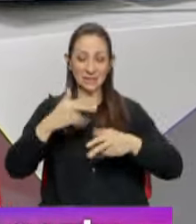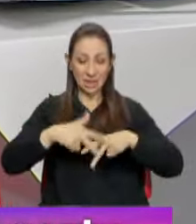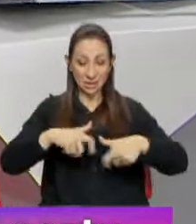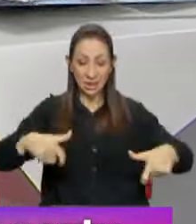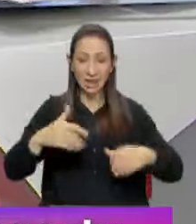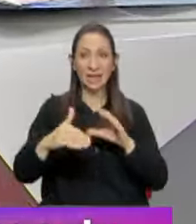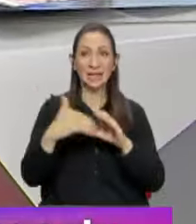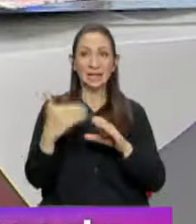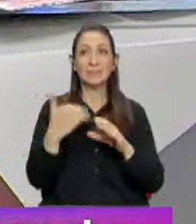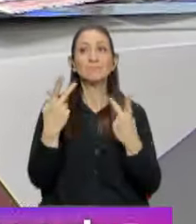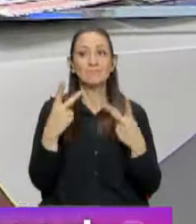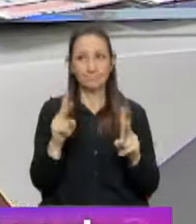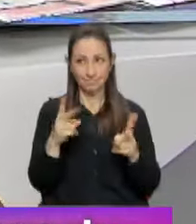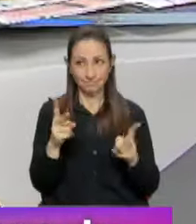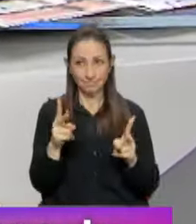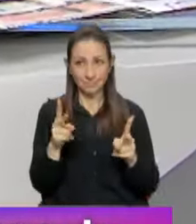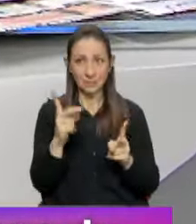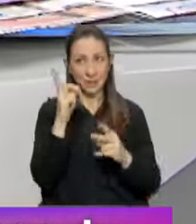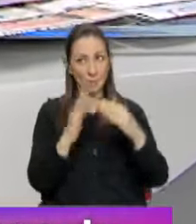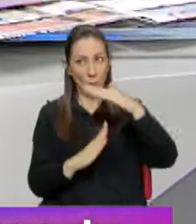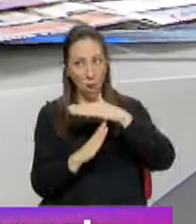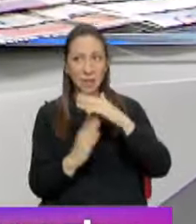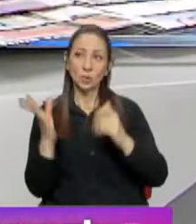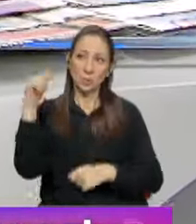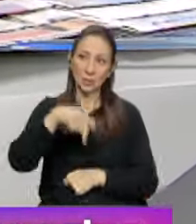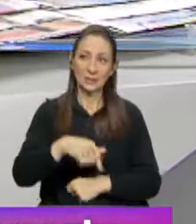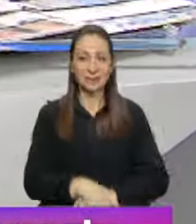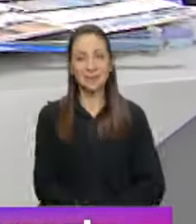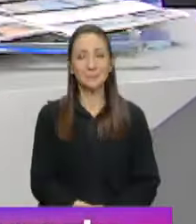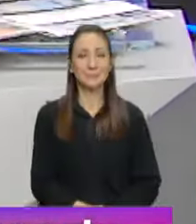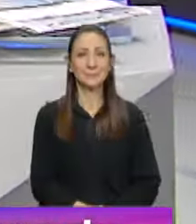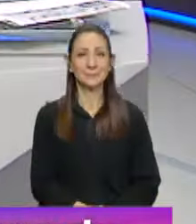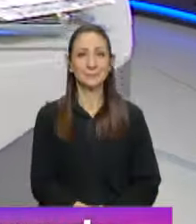altında yazıp gönderin. Bir mola, dönüşte buradayız.